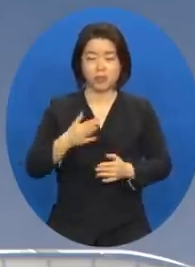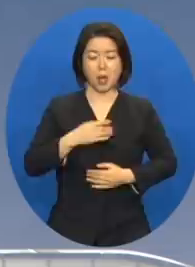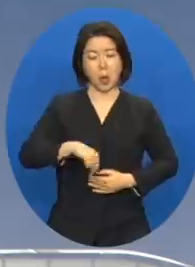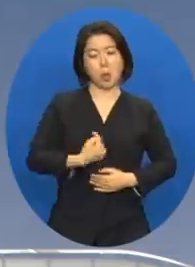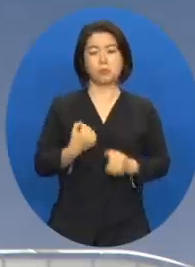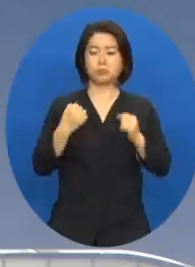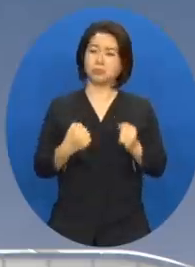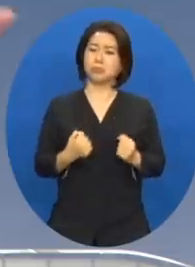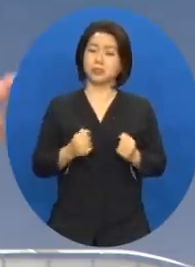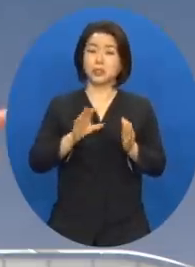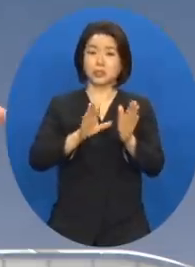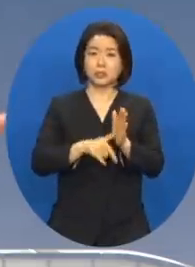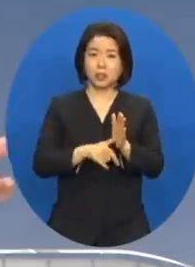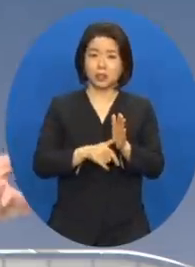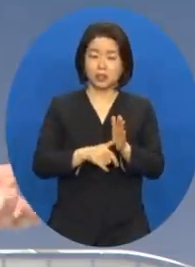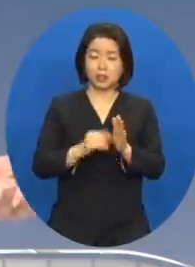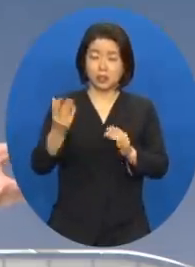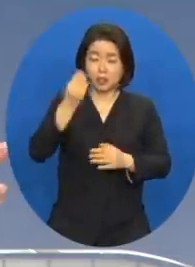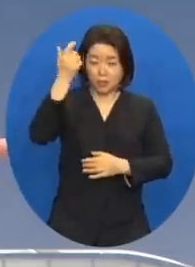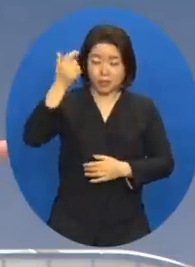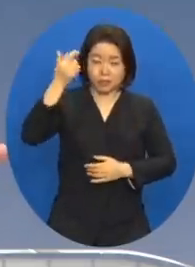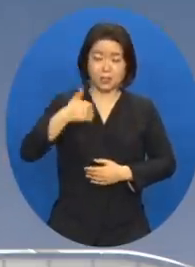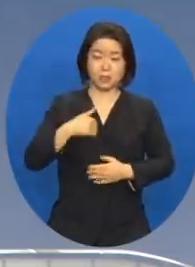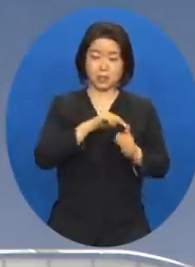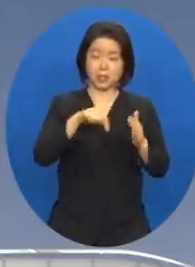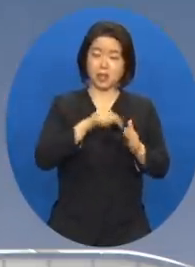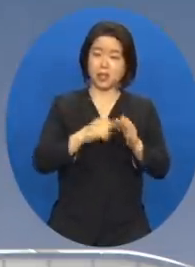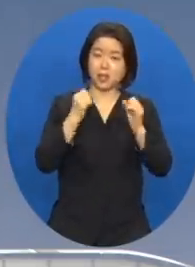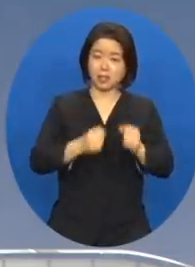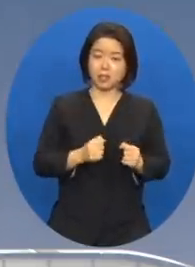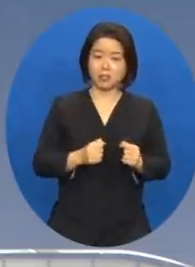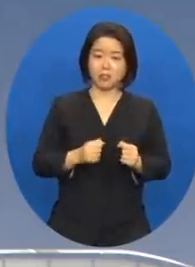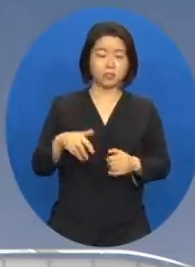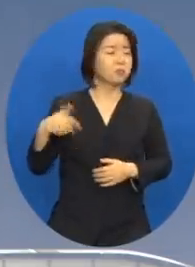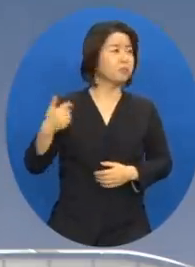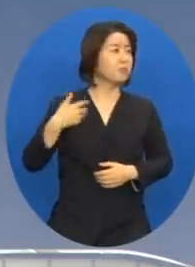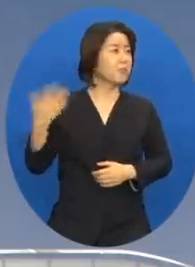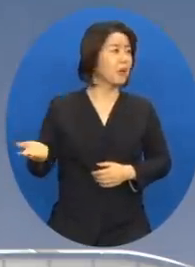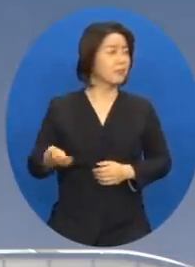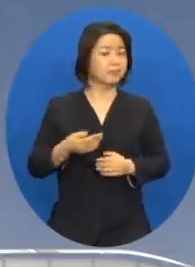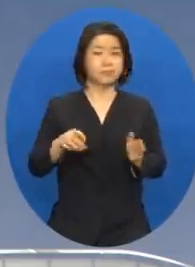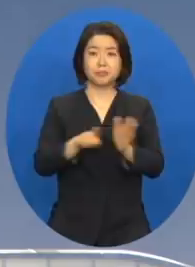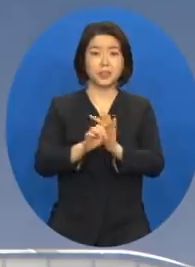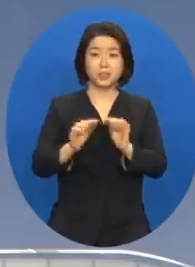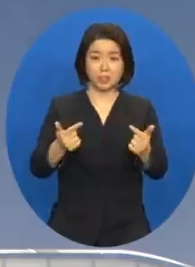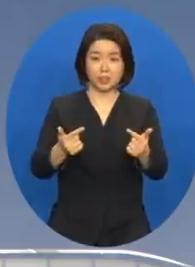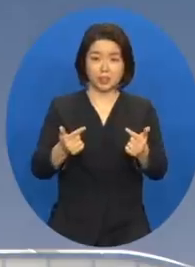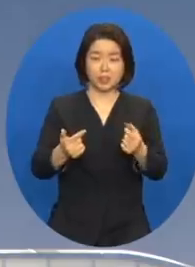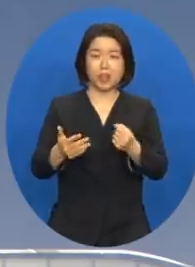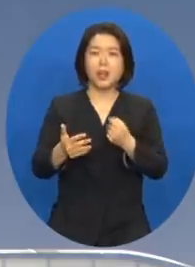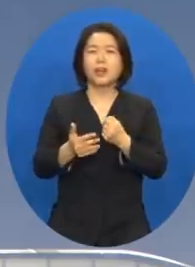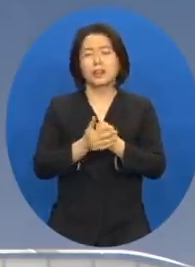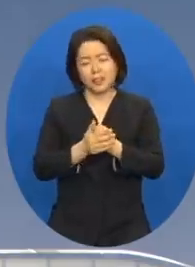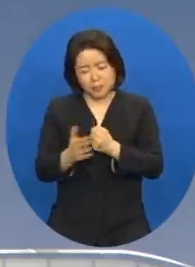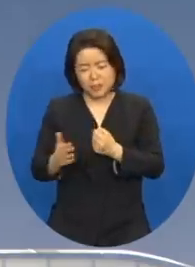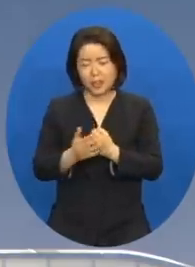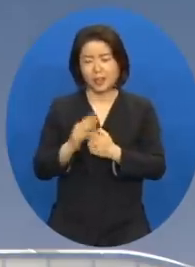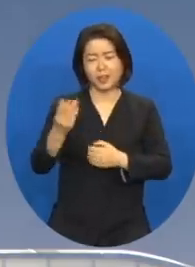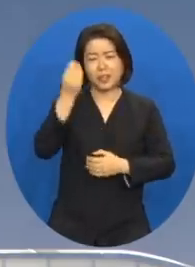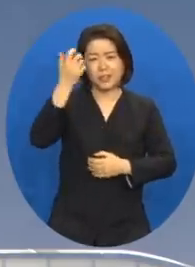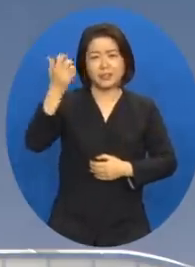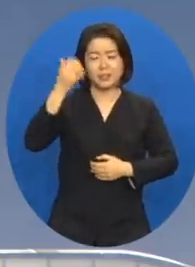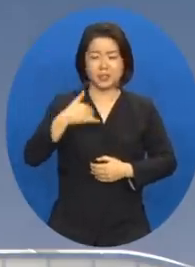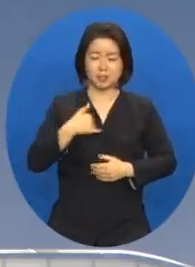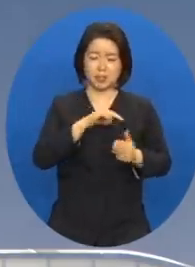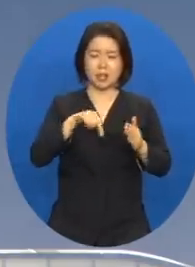때 전혀 성령님이 내 안에 계신 것을 안 믿는 거예요. 그러니까 성령께서 더 이상 우리